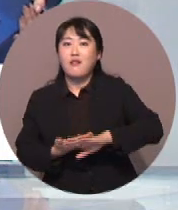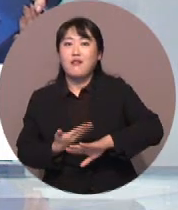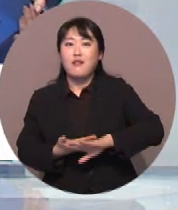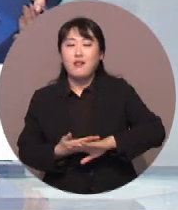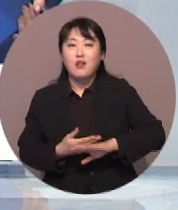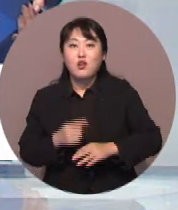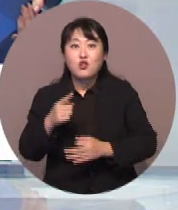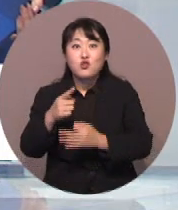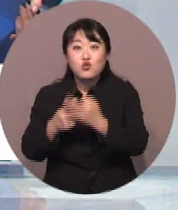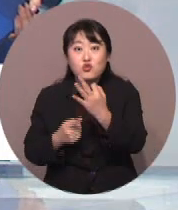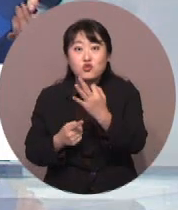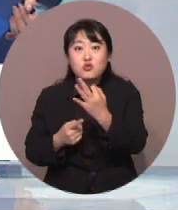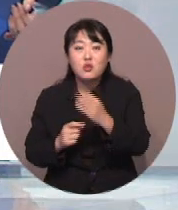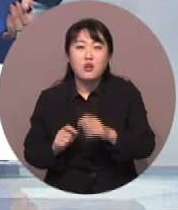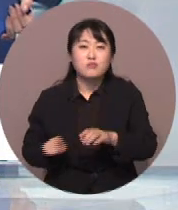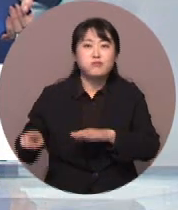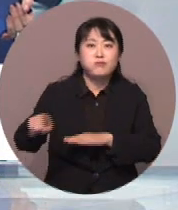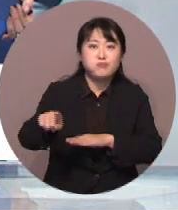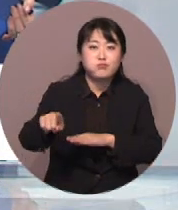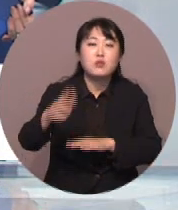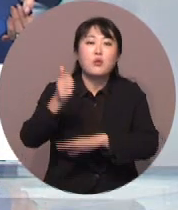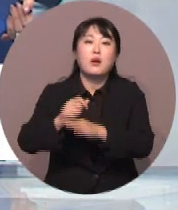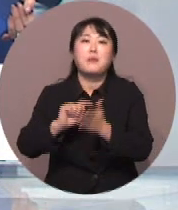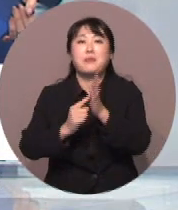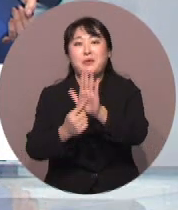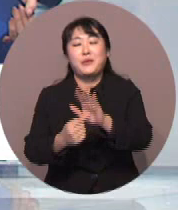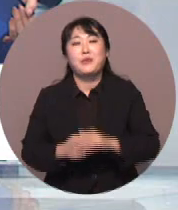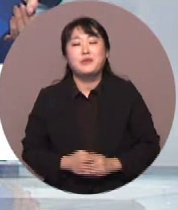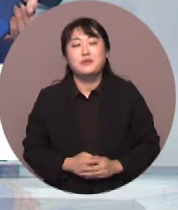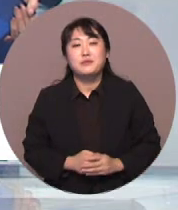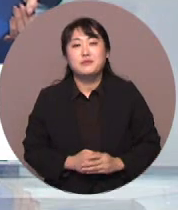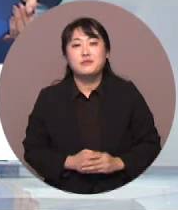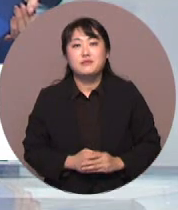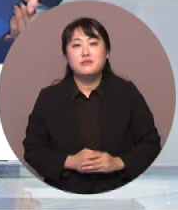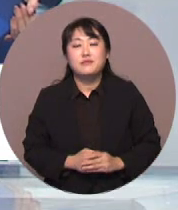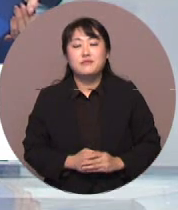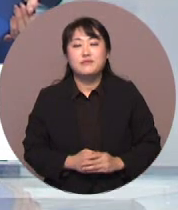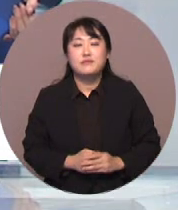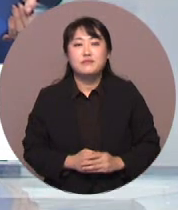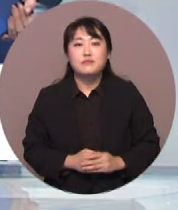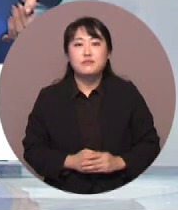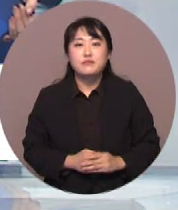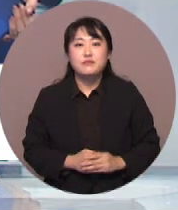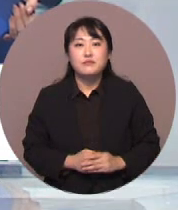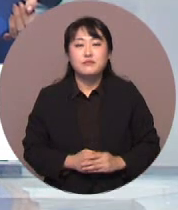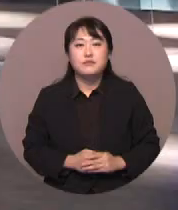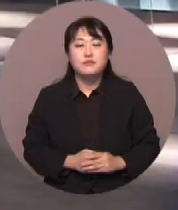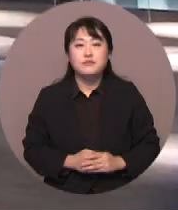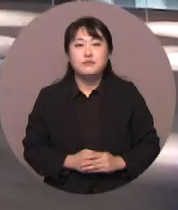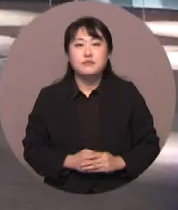오차 범위를 벗어나 앞서는 결과가 나왔습니다 먼저 김유미 기자가 보도합니다